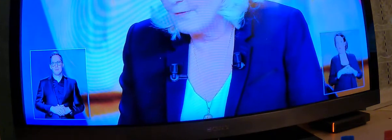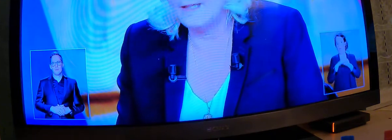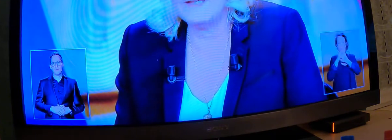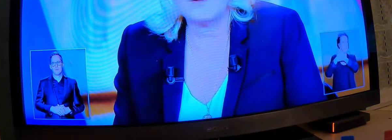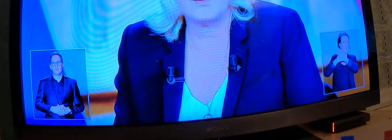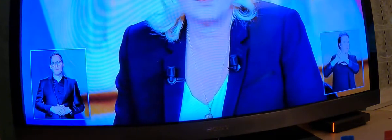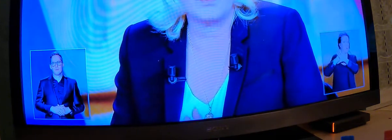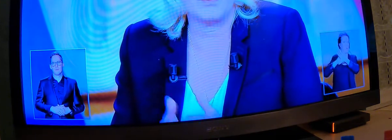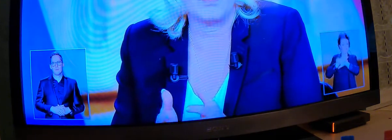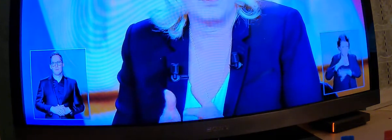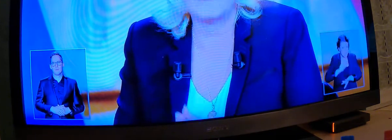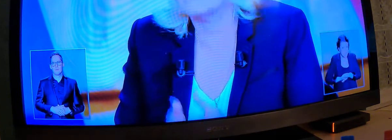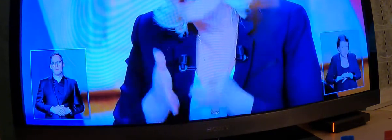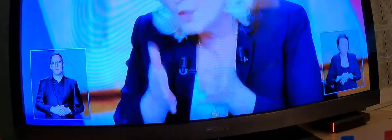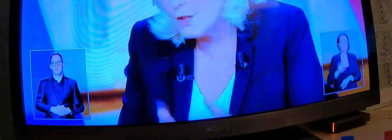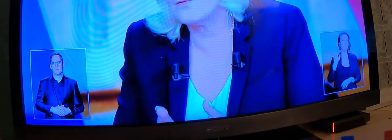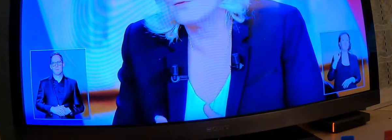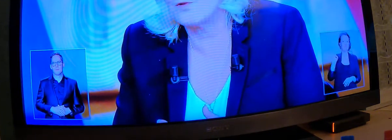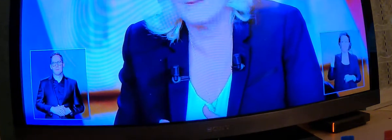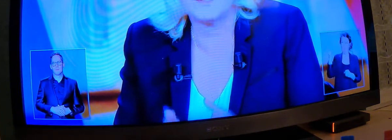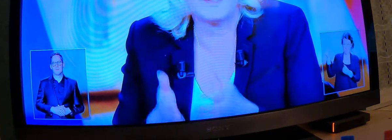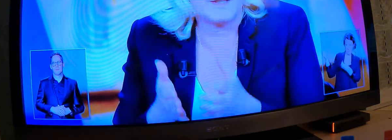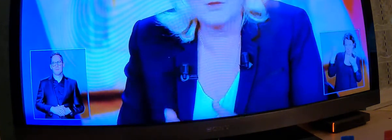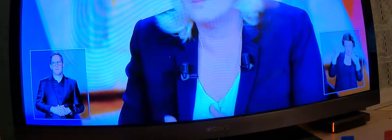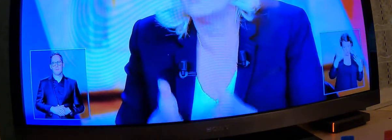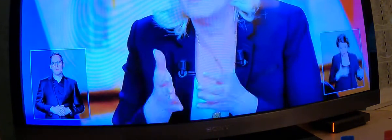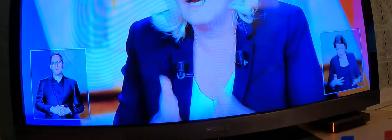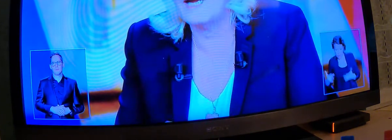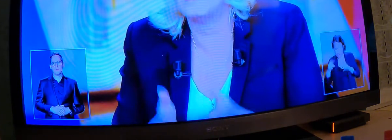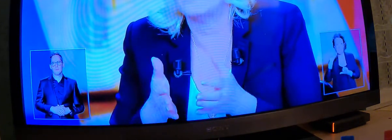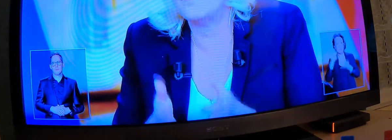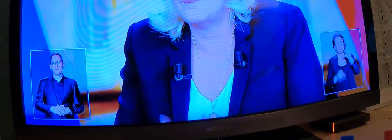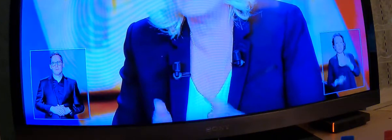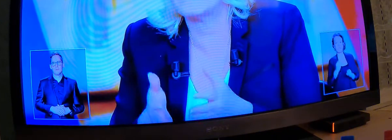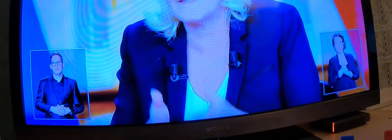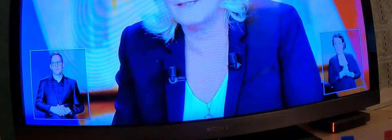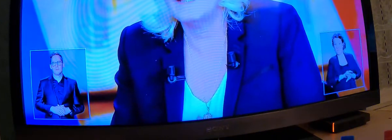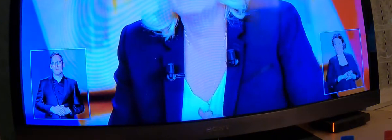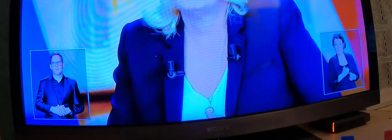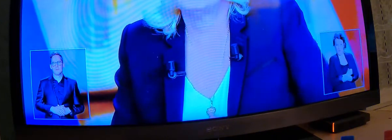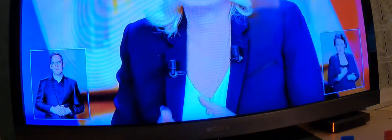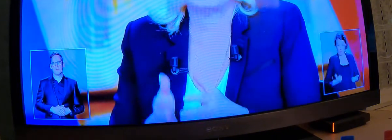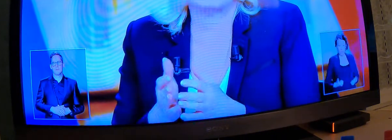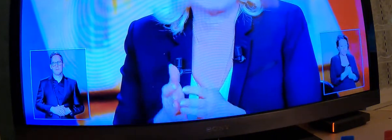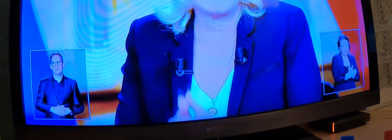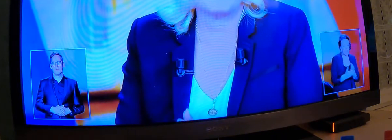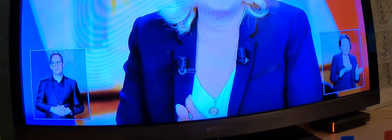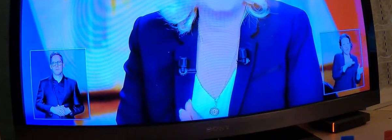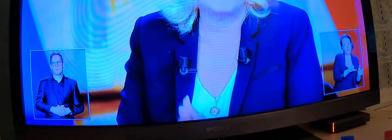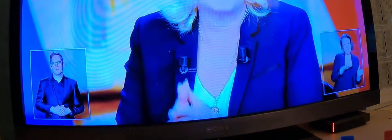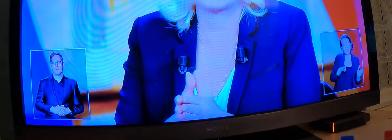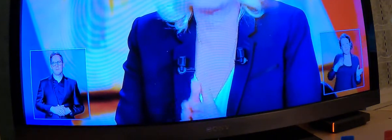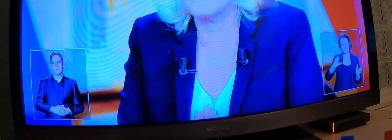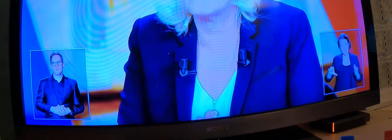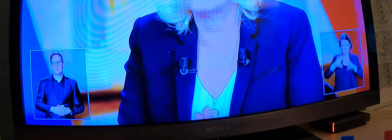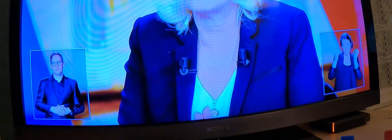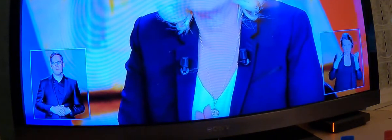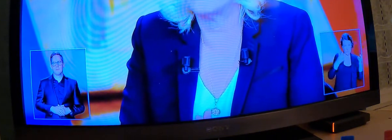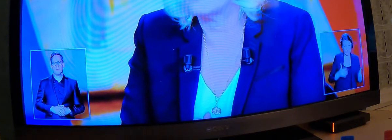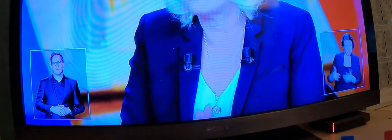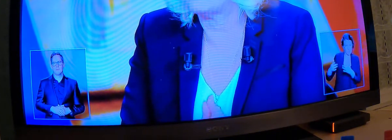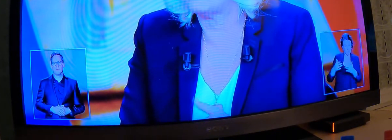c'est si vrai que, en réalité, les chiffres du chômage, c'est-à-dire les chômeurs A, B, C, étaient 5,5